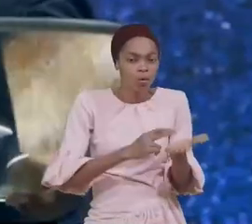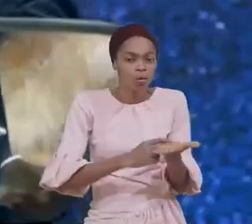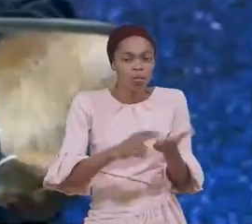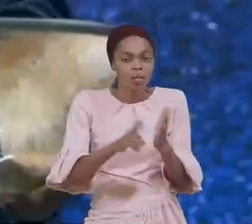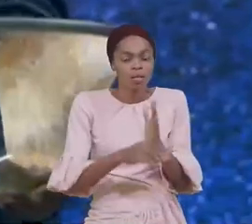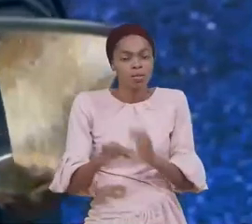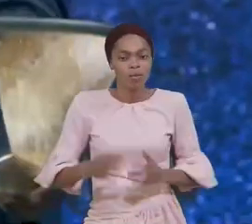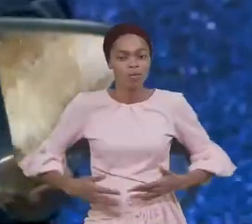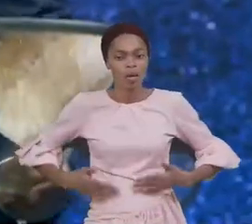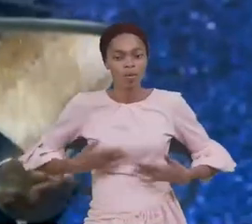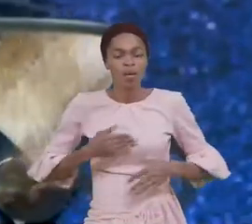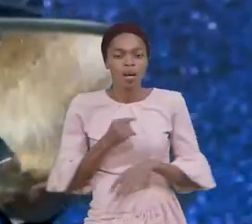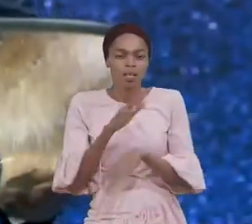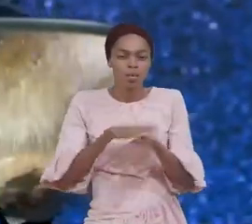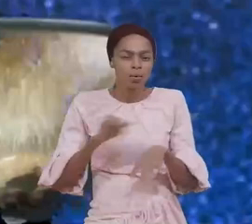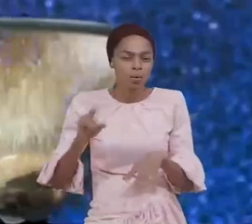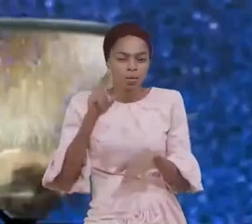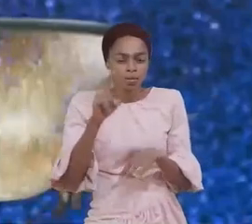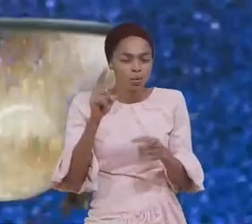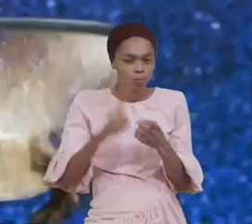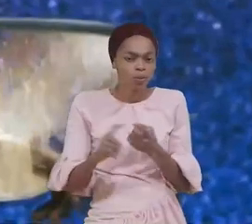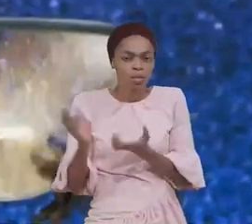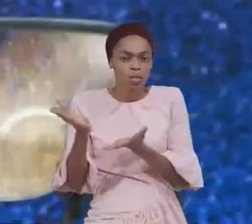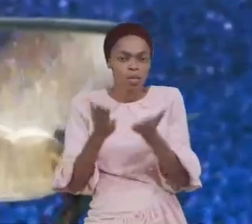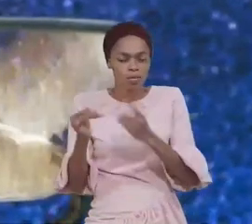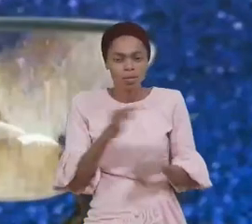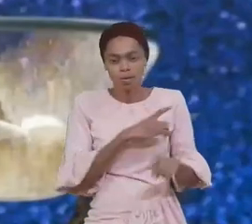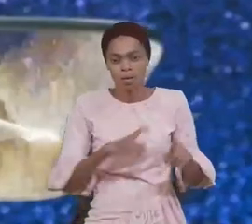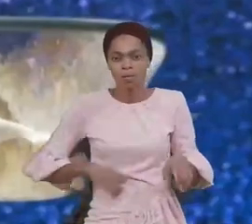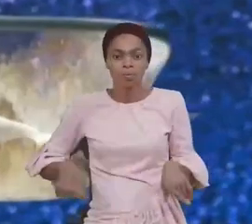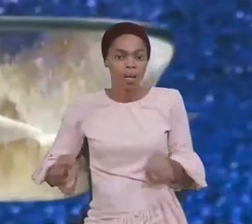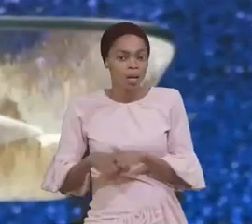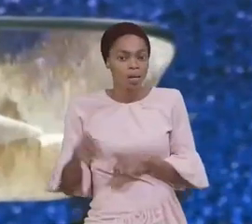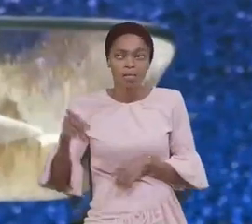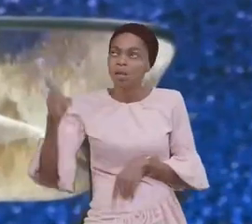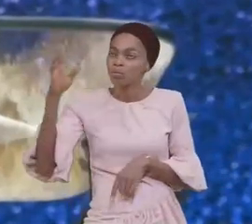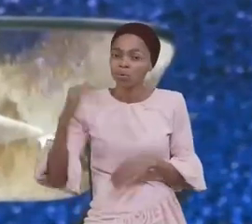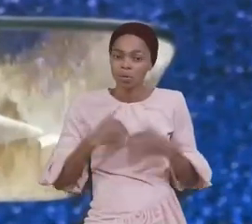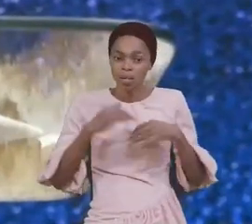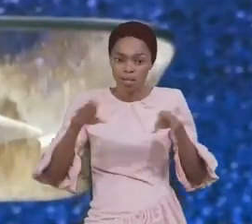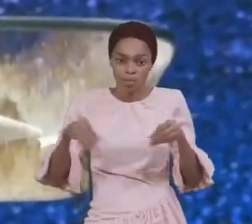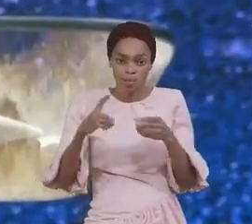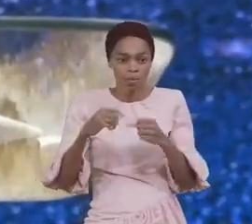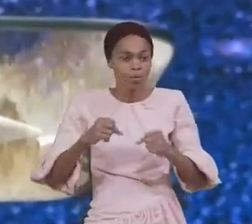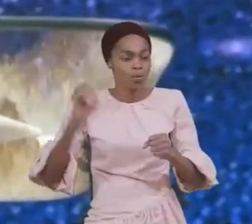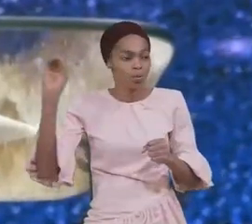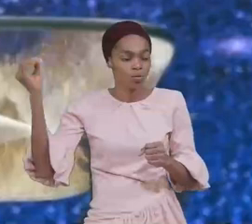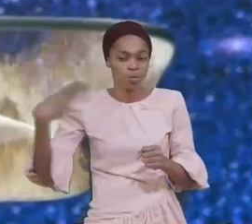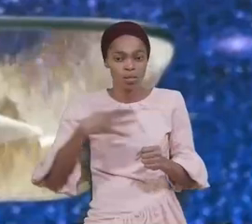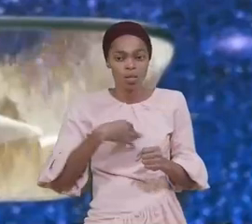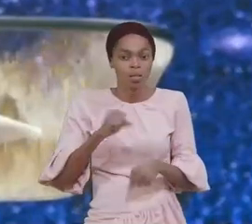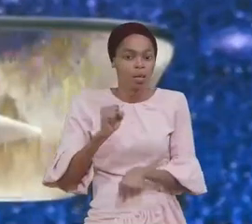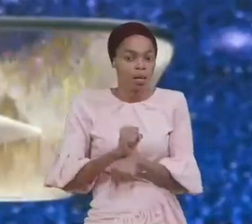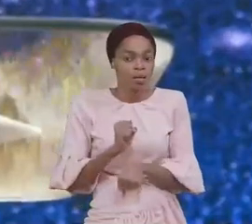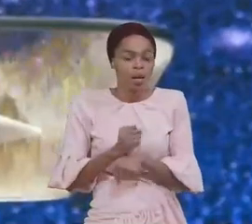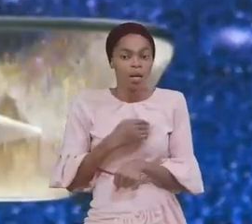au service du Seigneur. Et comme il nous a donné la grâce, il nous a donné le devoir, il nous a donné l'œuvre à